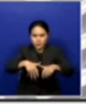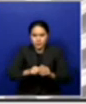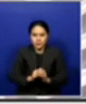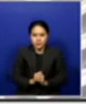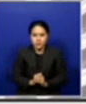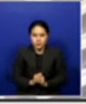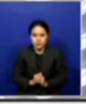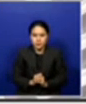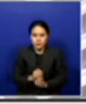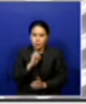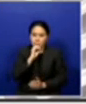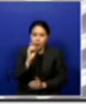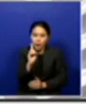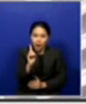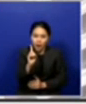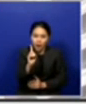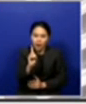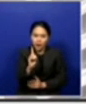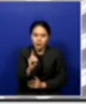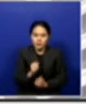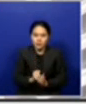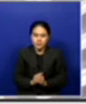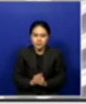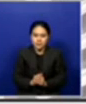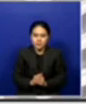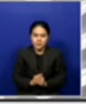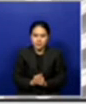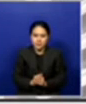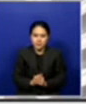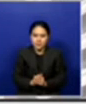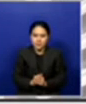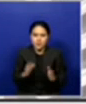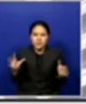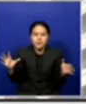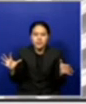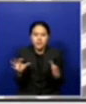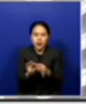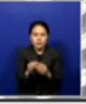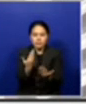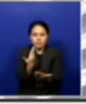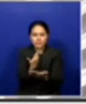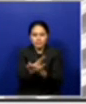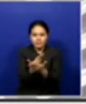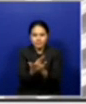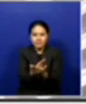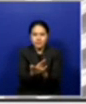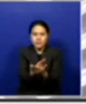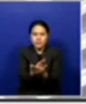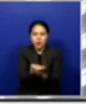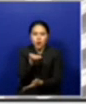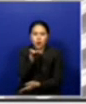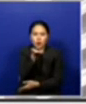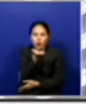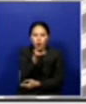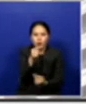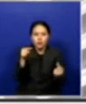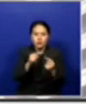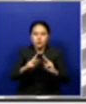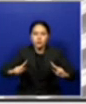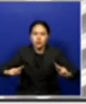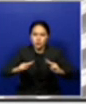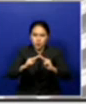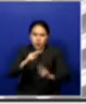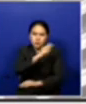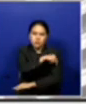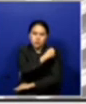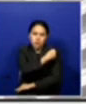ออกมาคัดค้านการปัดลบกรอบวงเงินคำของบประมาณของกระทรวงสาธารณสุขที่ผ่านส